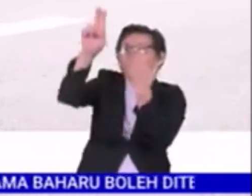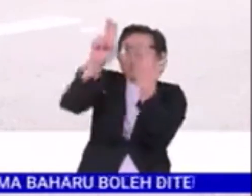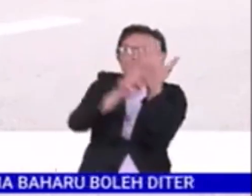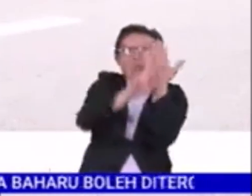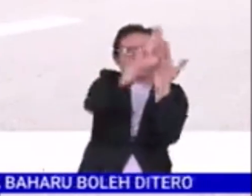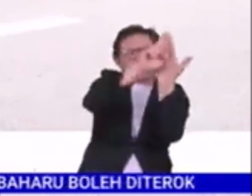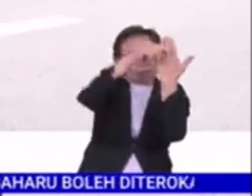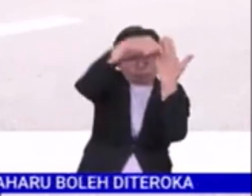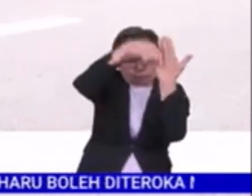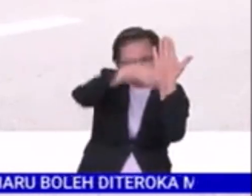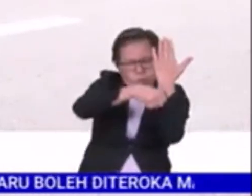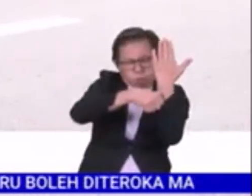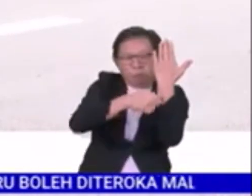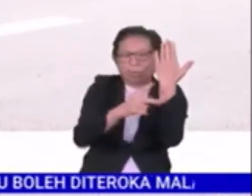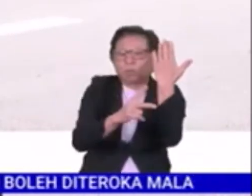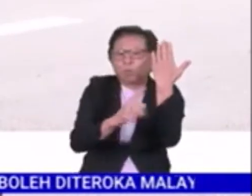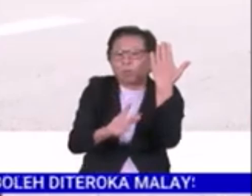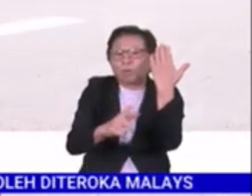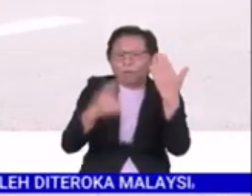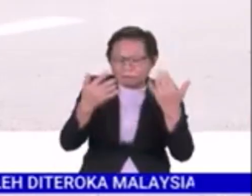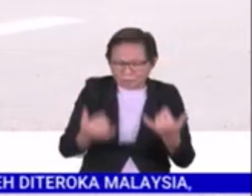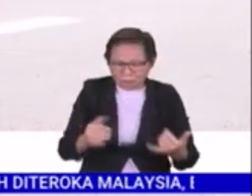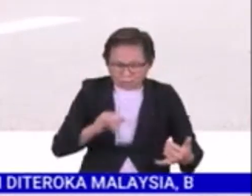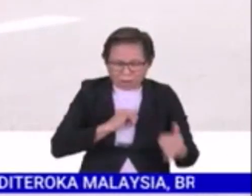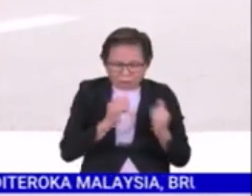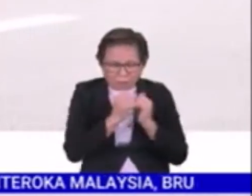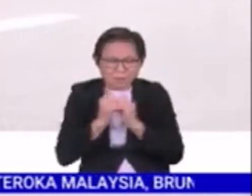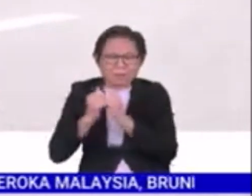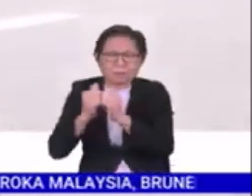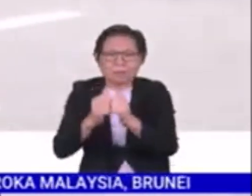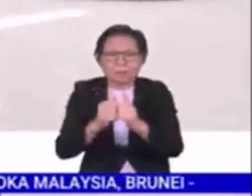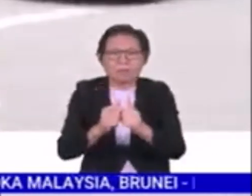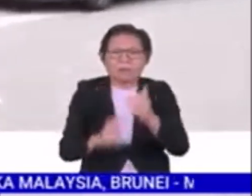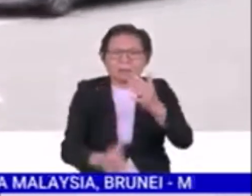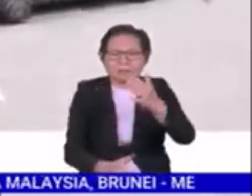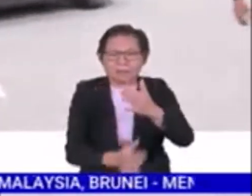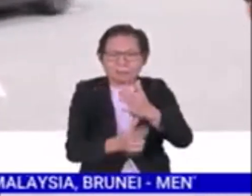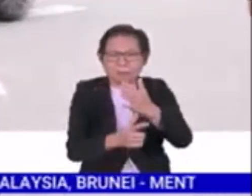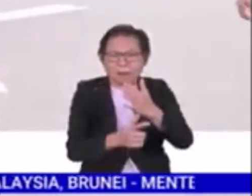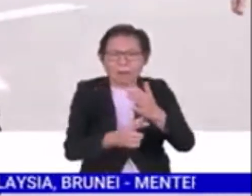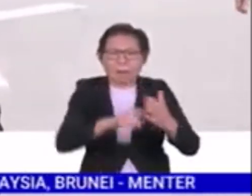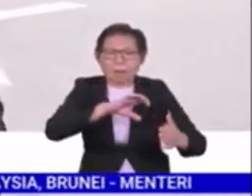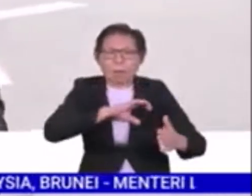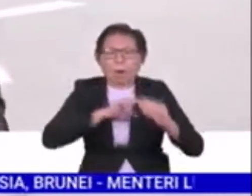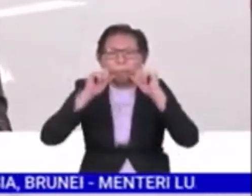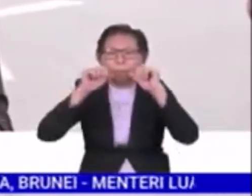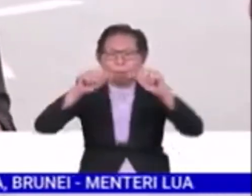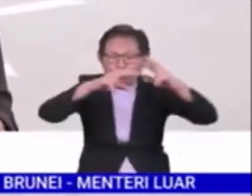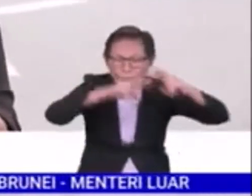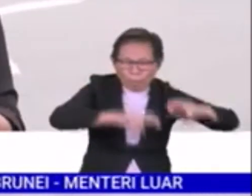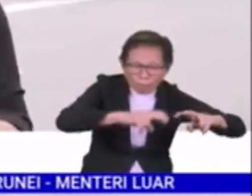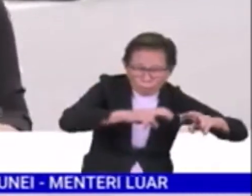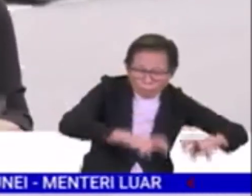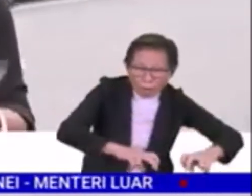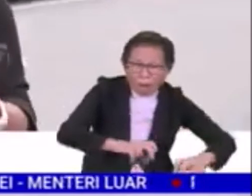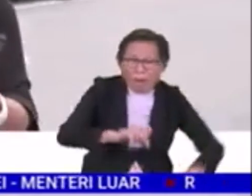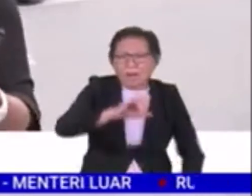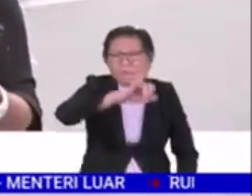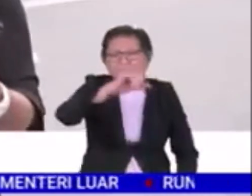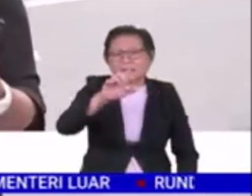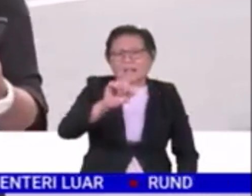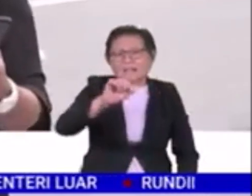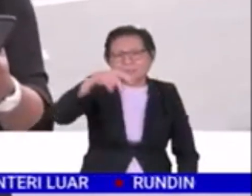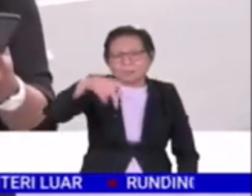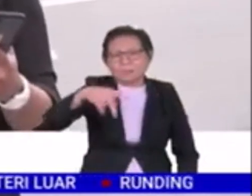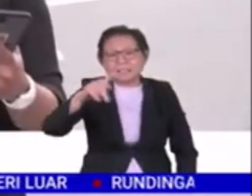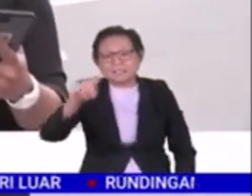ibu negara. Untuk itu, saya kini bersama dengan Timbalan Pengarah Kepolisan Am Siasatan Sumber JSPT Bukit